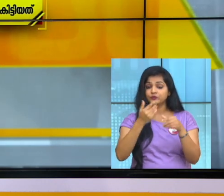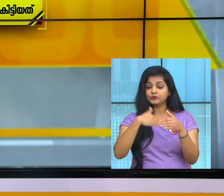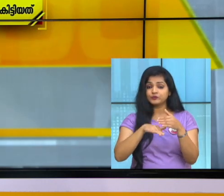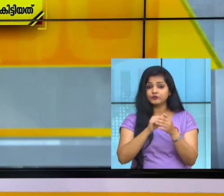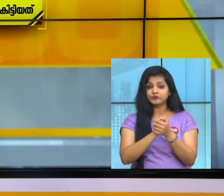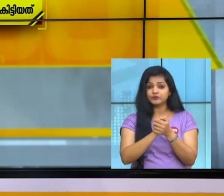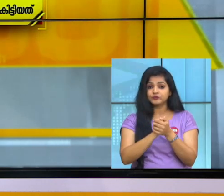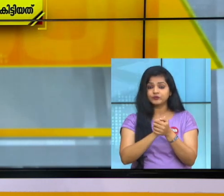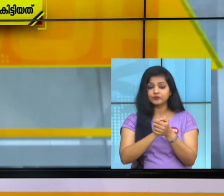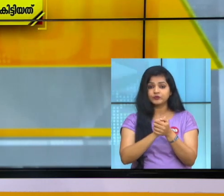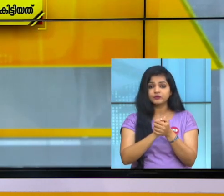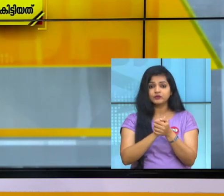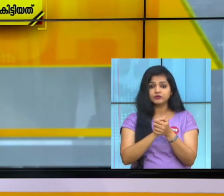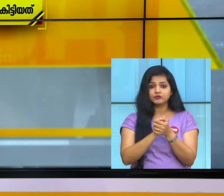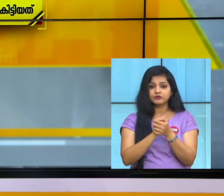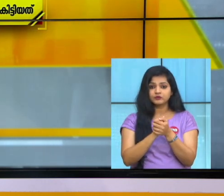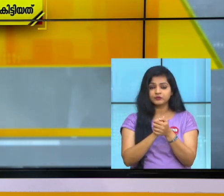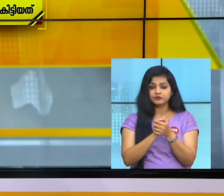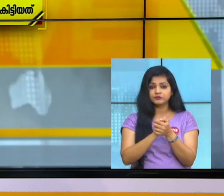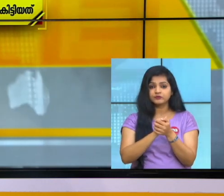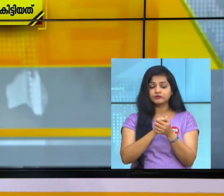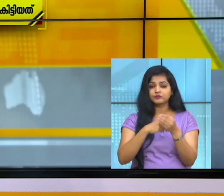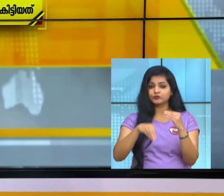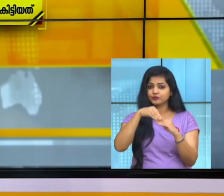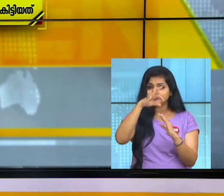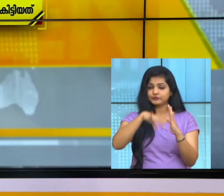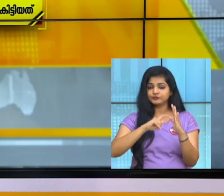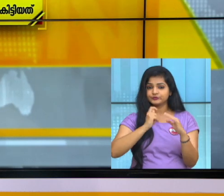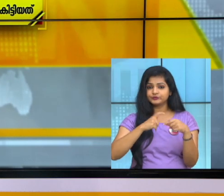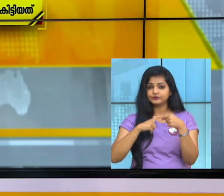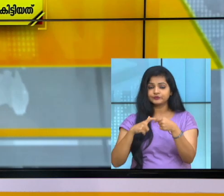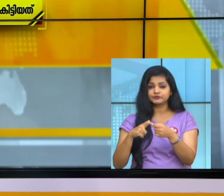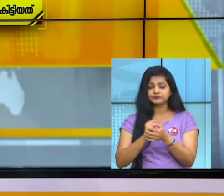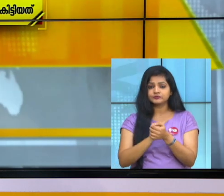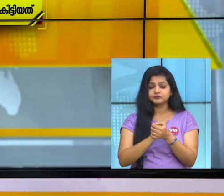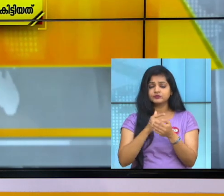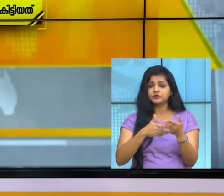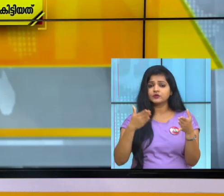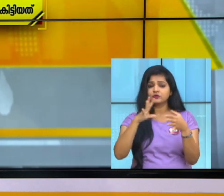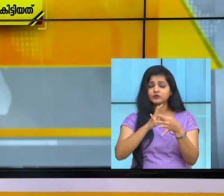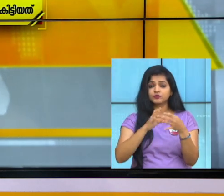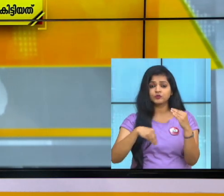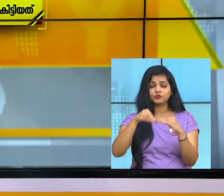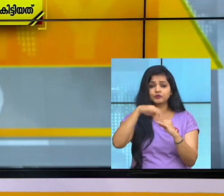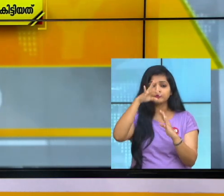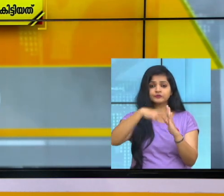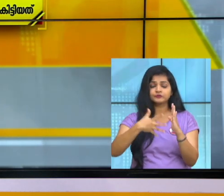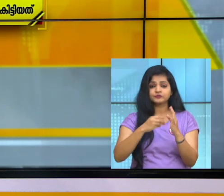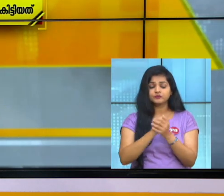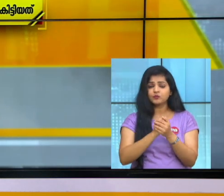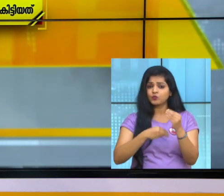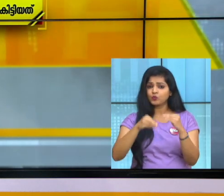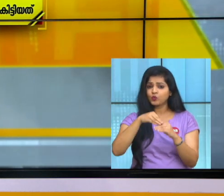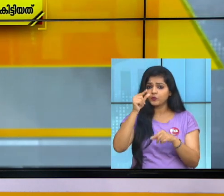ഇവർ സഞ്ചരിച്ച വാഹനങ്ങളും പോലീസ് കസ്റ്റഡിയിലെടുത്തിട്ടുണ്ട്. ശ്യാംകുമാർ വിവരങ്ങളുമായി ചേരുകയാണ്. ശ്യാം, എന്താണ് ഇതുമായി ബന്ധപ്പെട്ടുള്ള വിവരങ്ങൾ? കൂടുതൽ